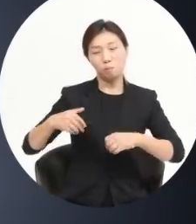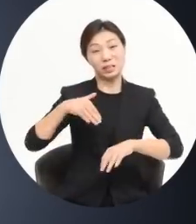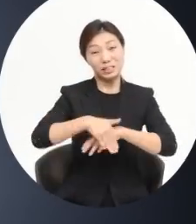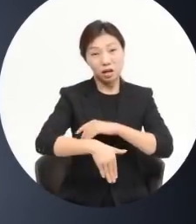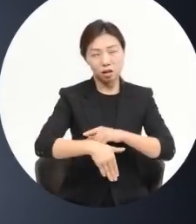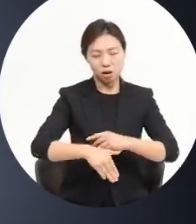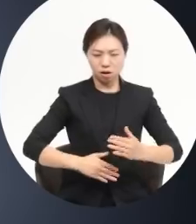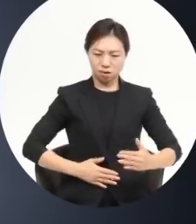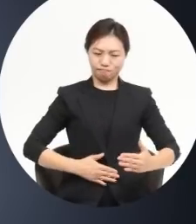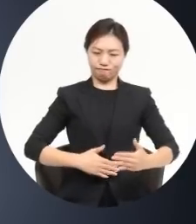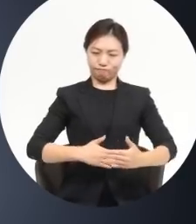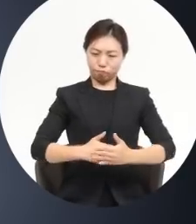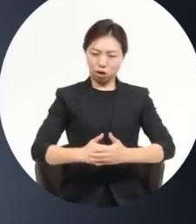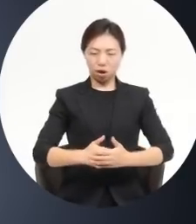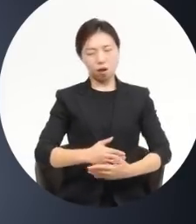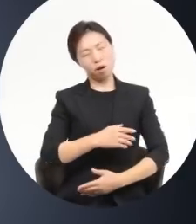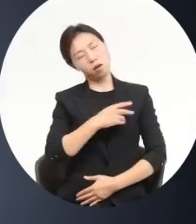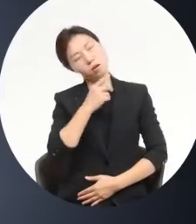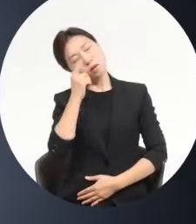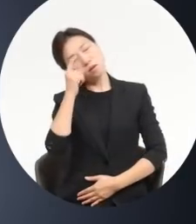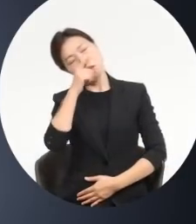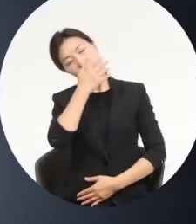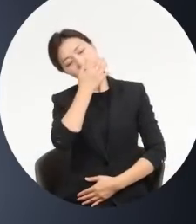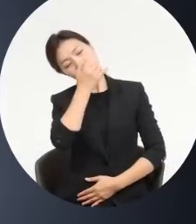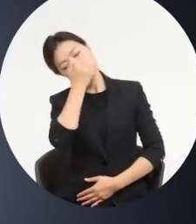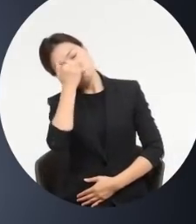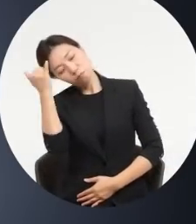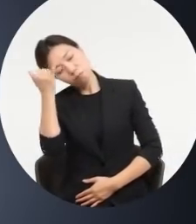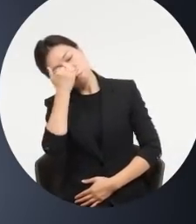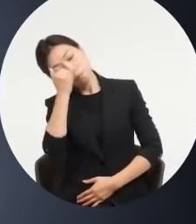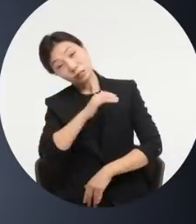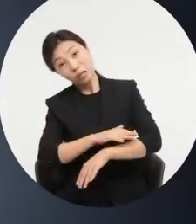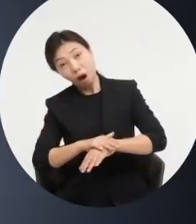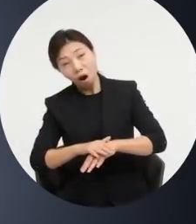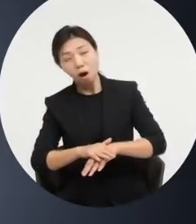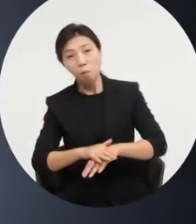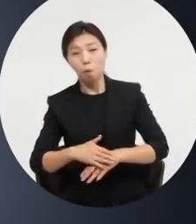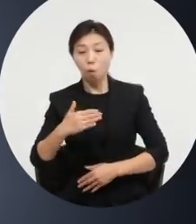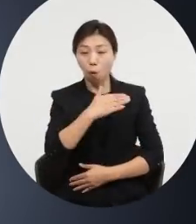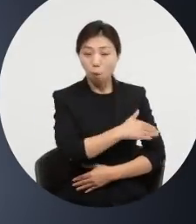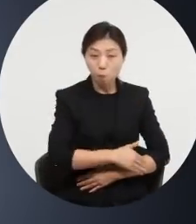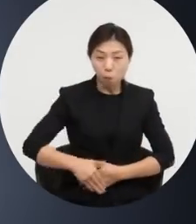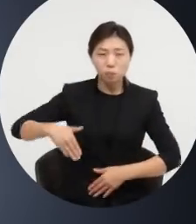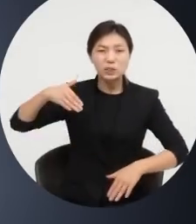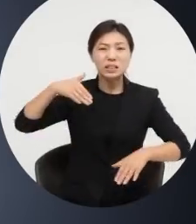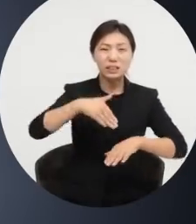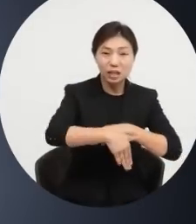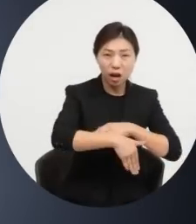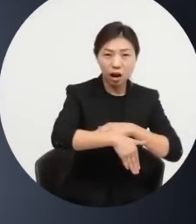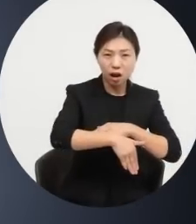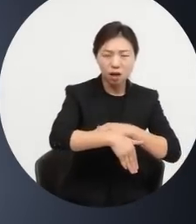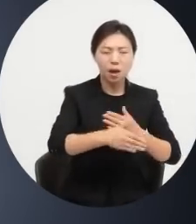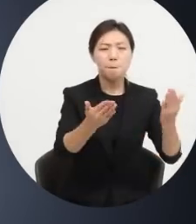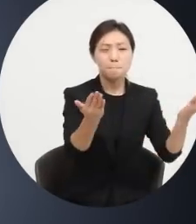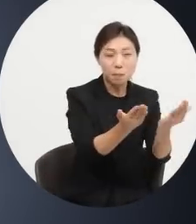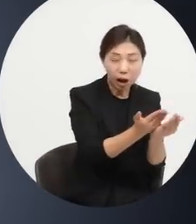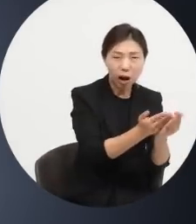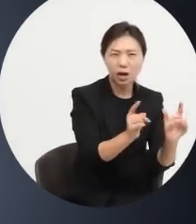배가 불러야 잠이 온다 하면 자기 체질이 그렇다면 체질을 바꾸든지 체질에 적응하든지 해야